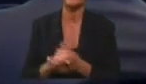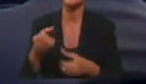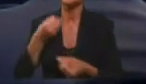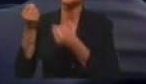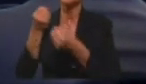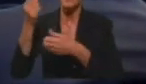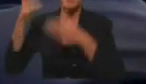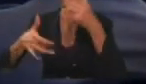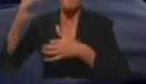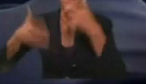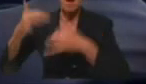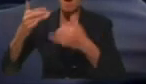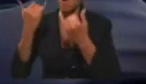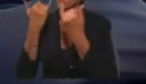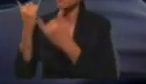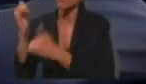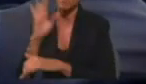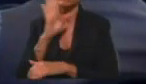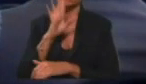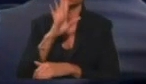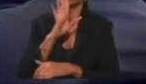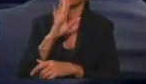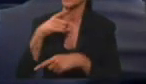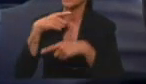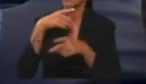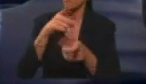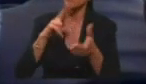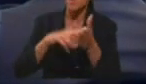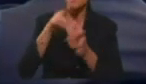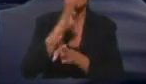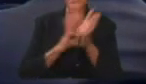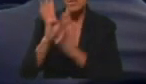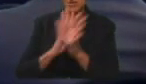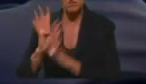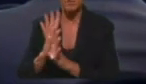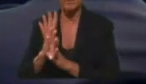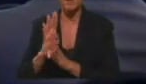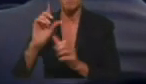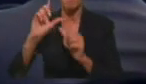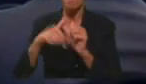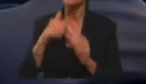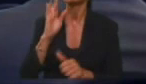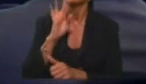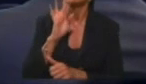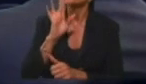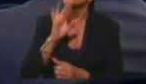są tu różni dostawcy, tak, są dostawcy ukierunkowani na pasażerów, ale są też